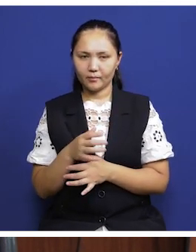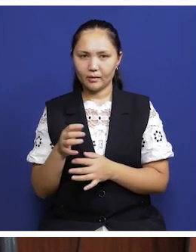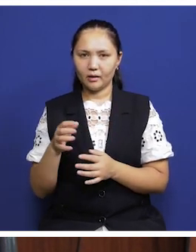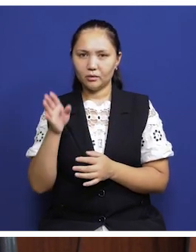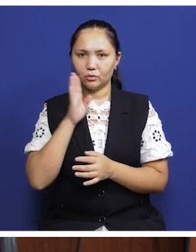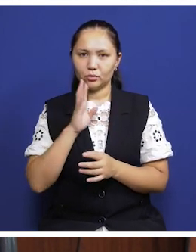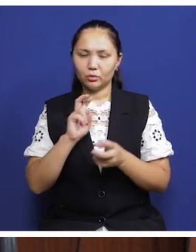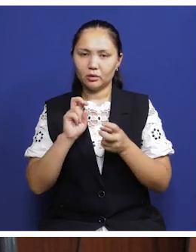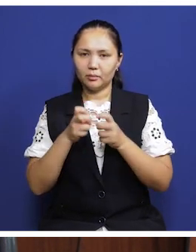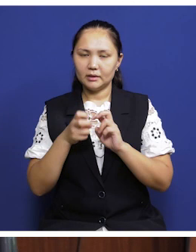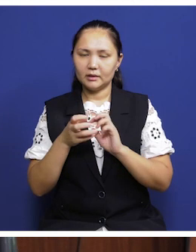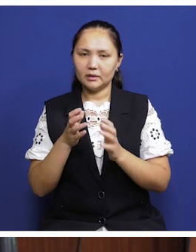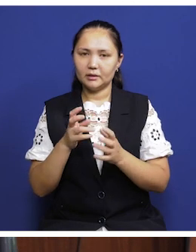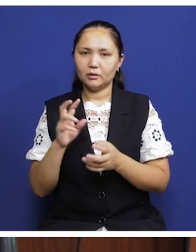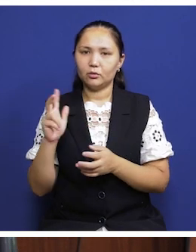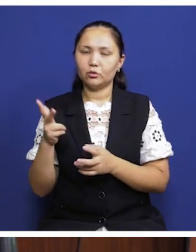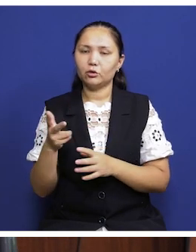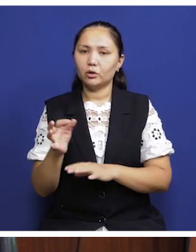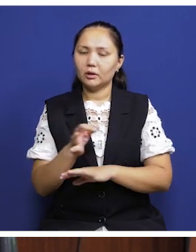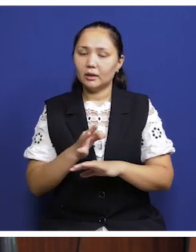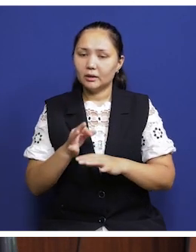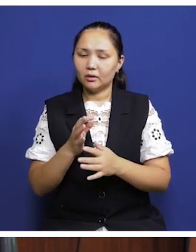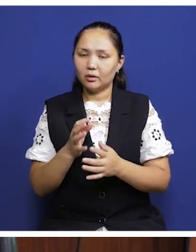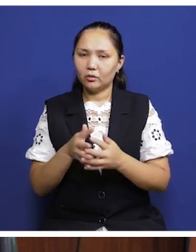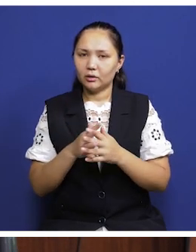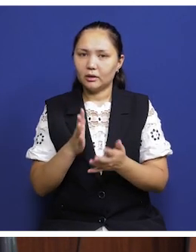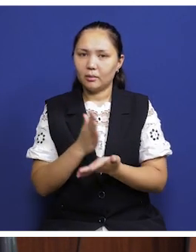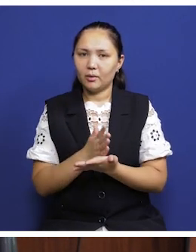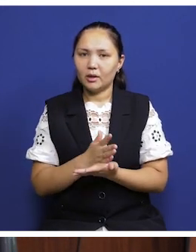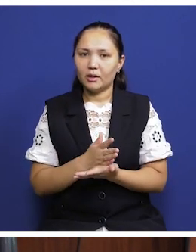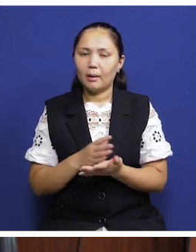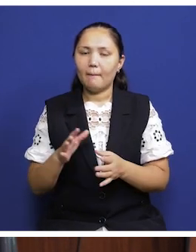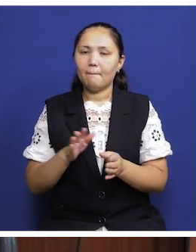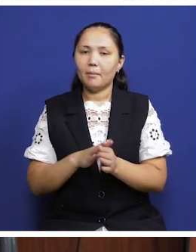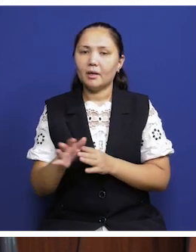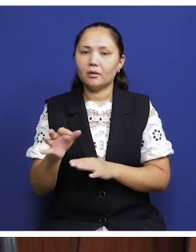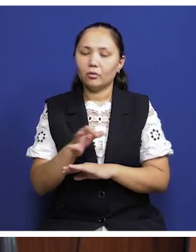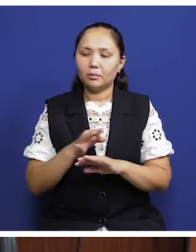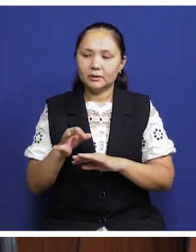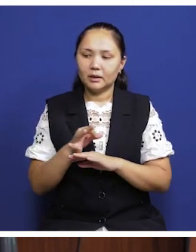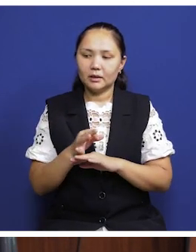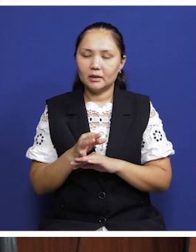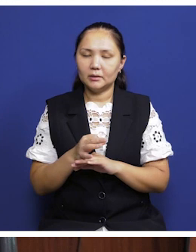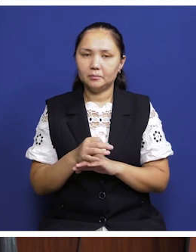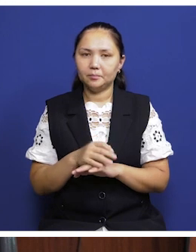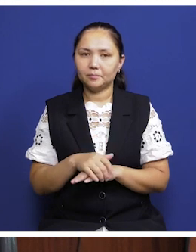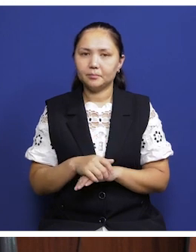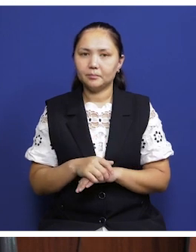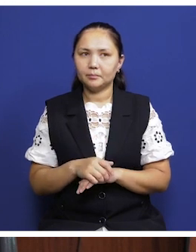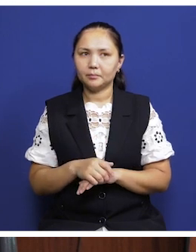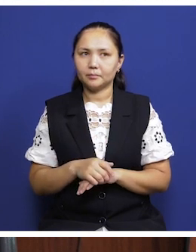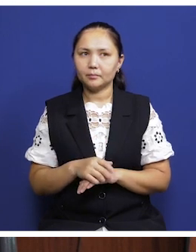ауыз су мәселесі 3 елді мекенде қамтылған. Мынау енді барлық аудандарда, барлық енді елді мекендерде